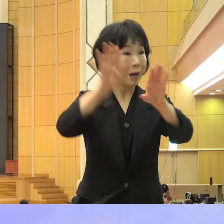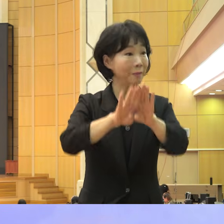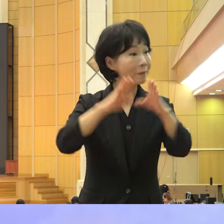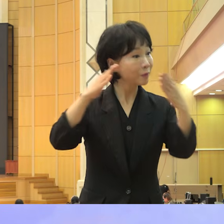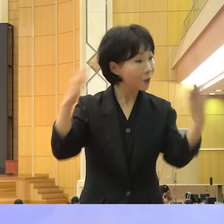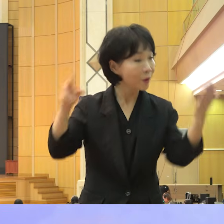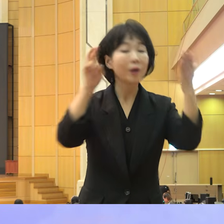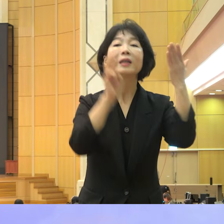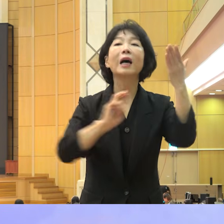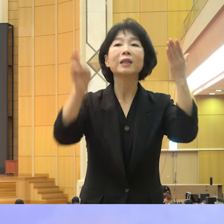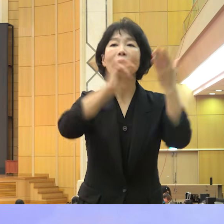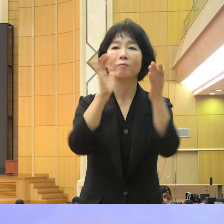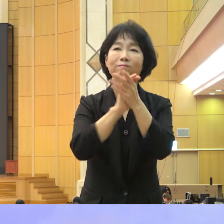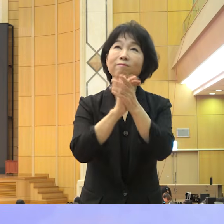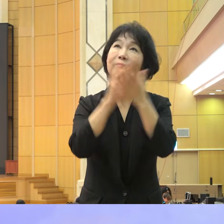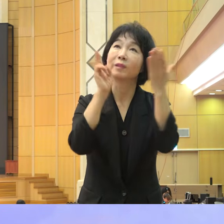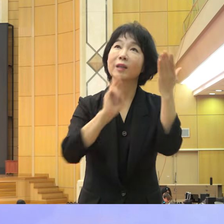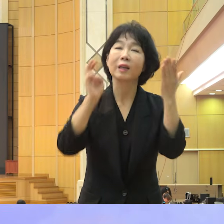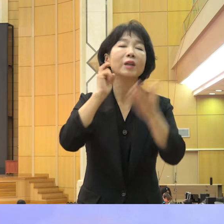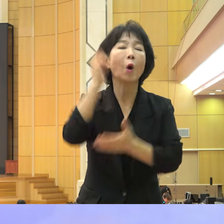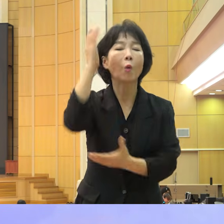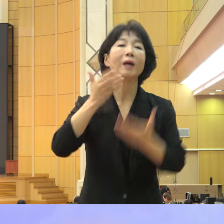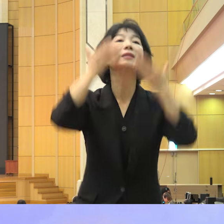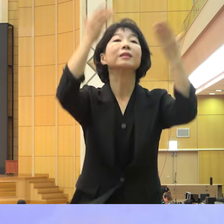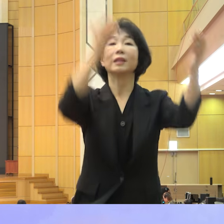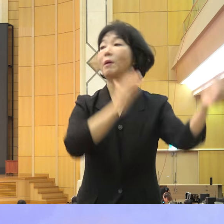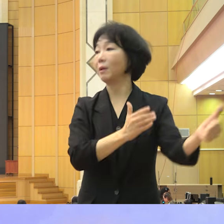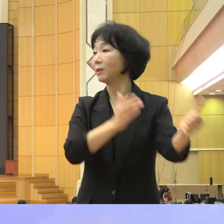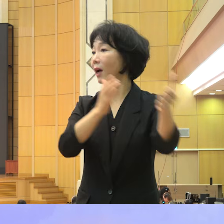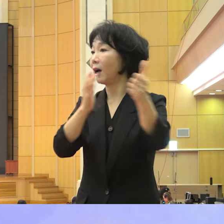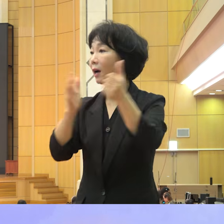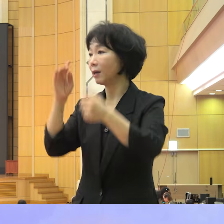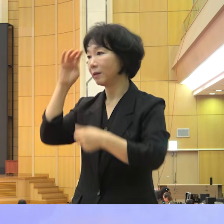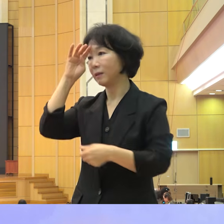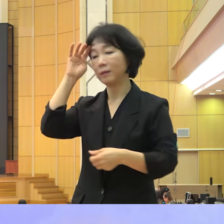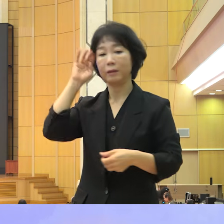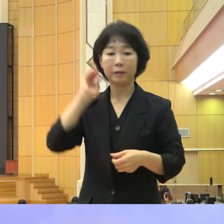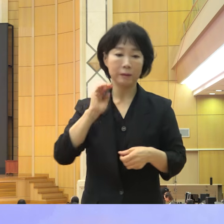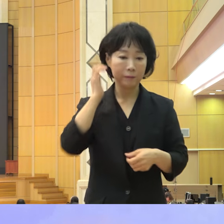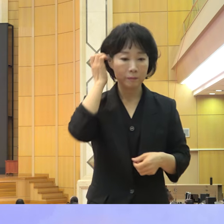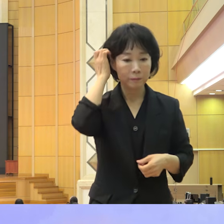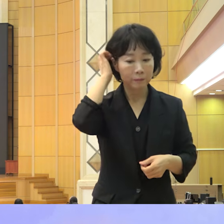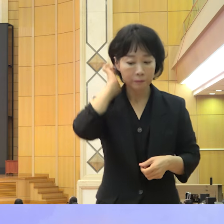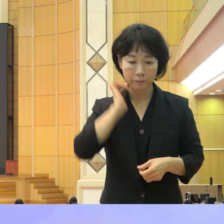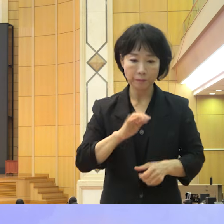할렐루야. 찬양하시면서 주일 3부 예배를 주님께 드리겠습니다.